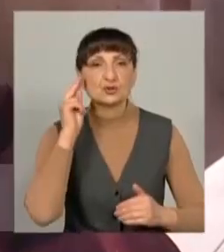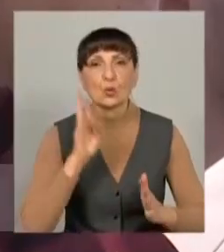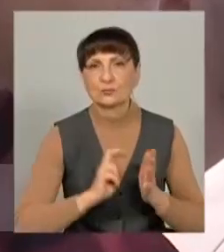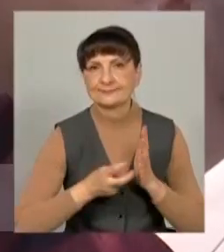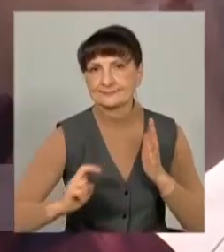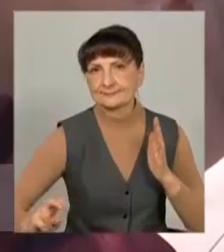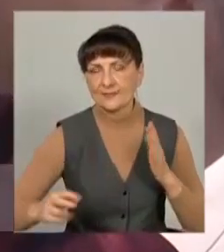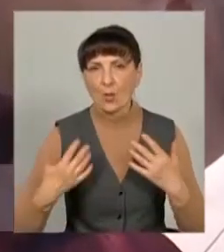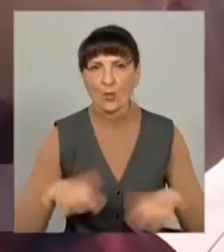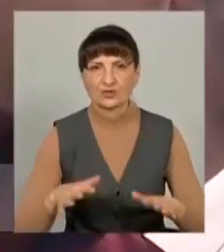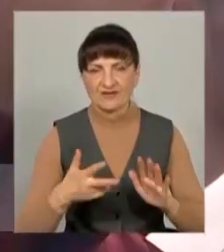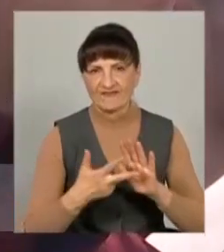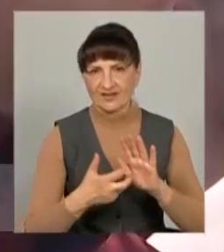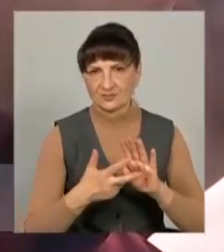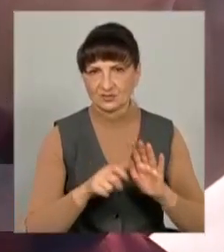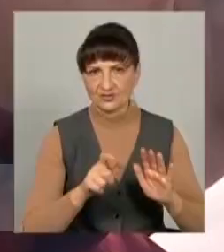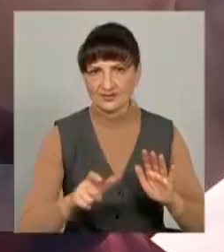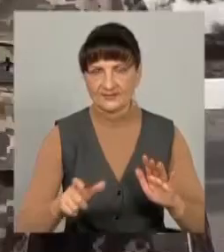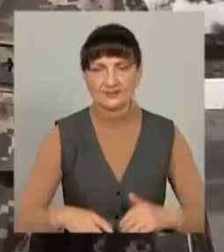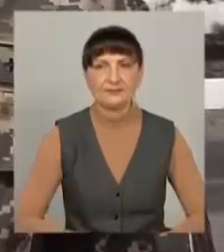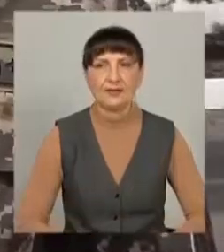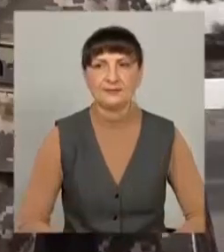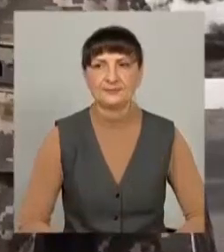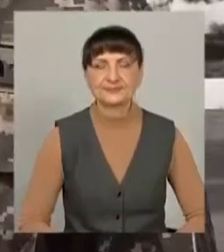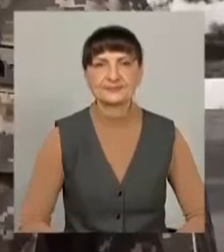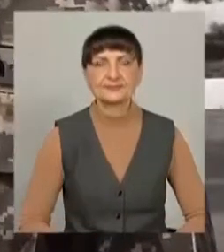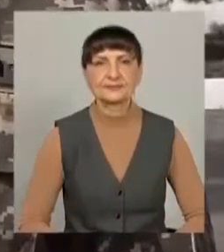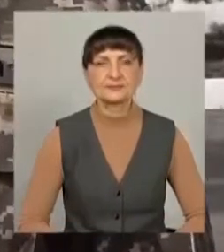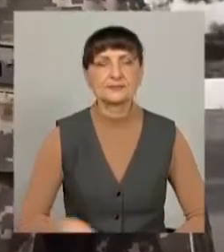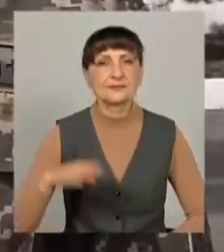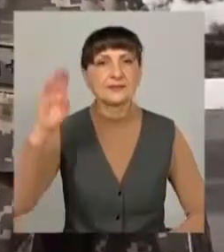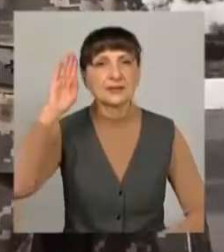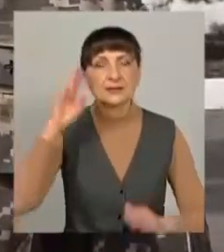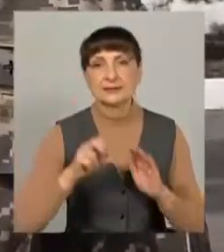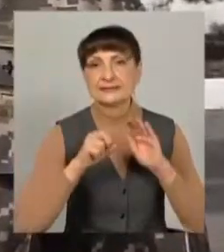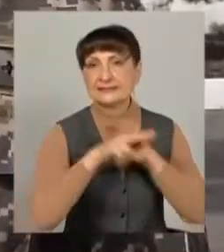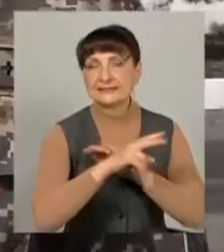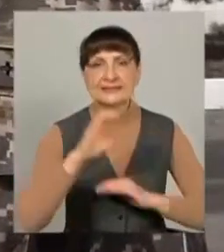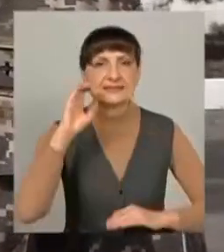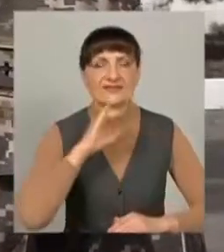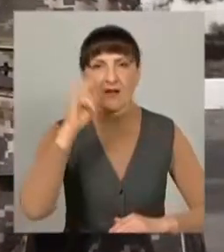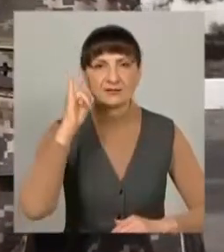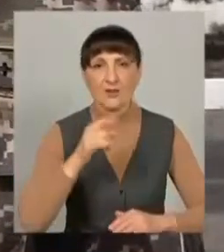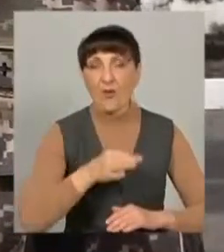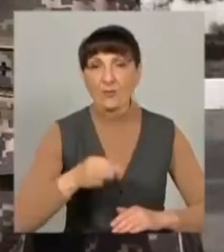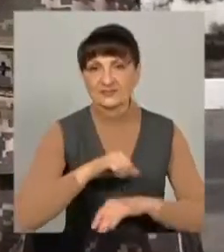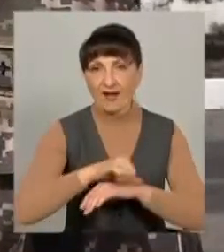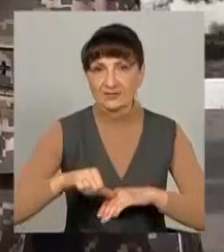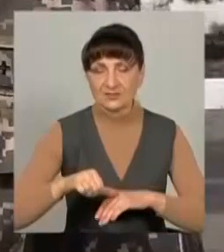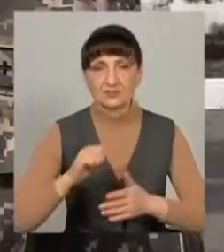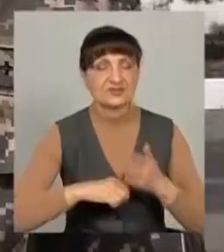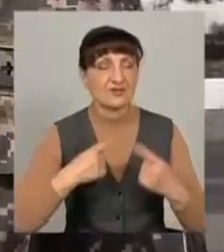уклонистов приблизилось к отметке 800 человек. Ребята убывают за пределы Североказахстанской области по различным причинам.